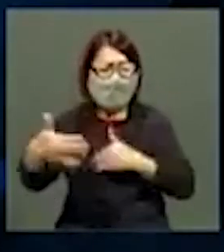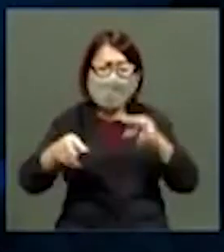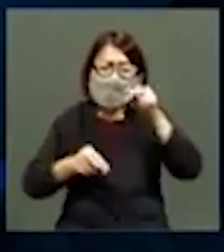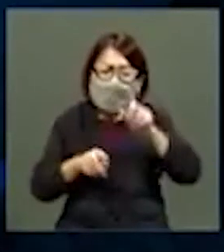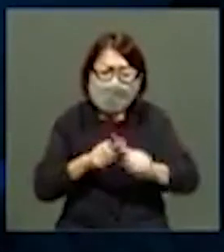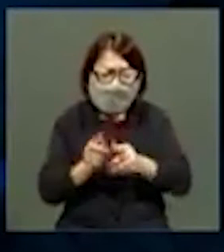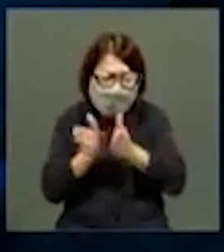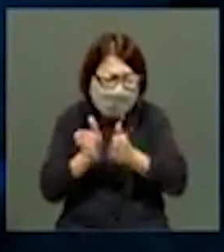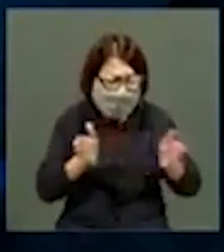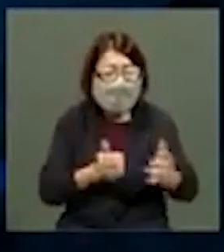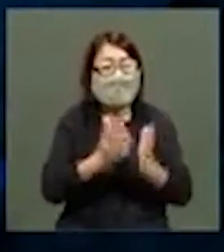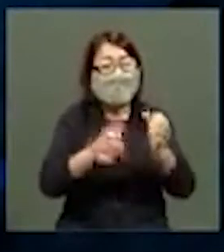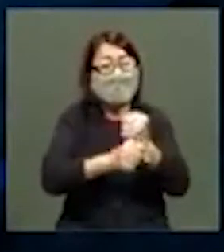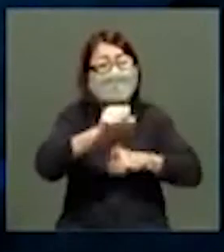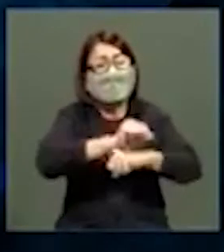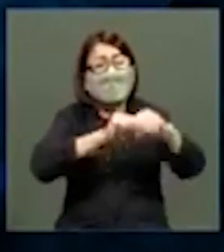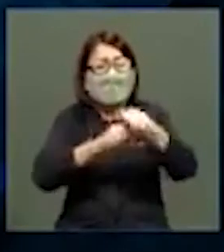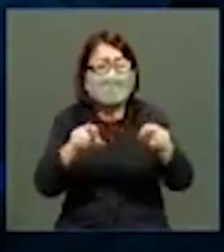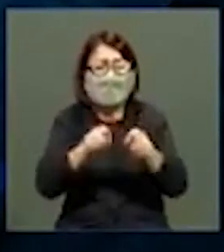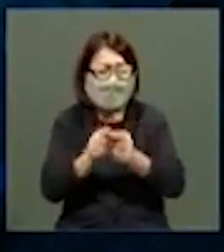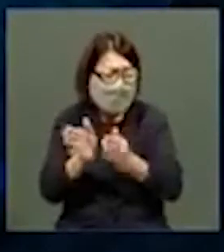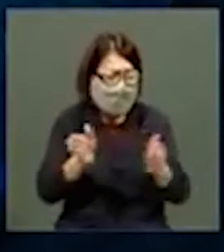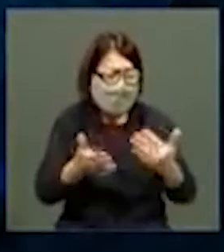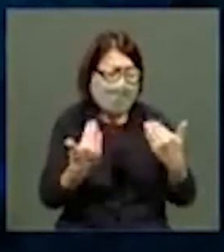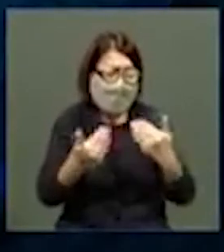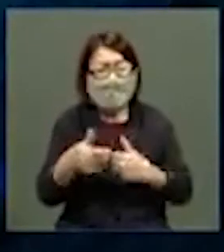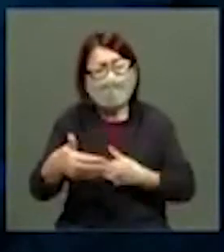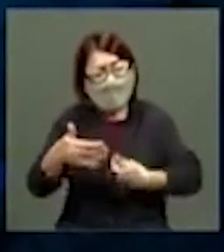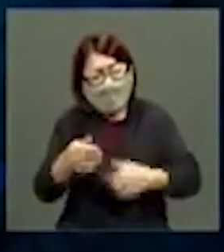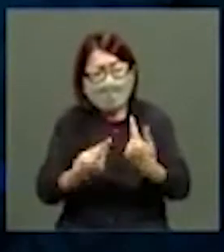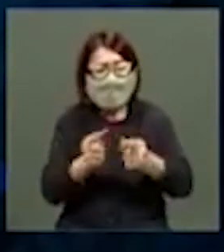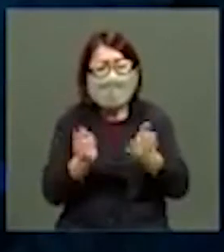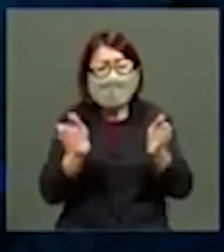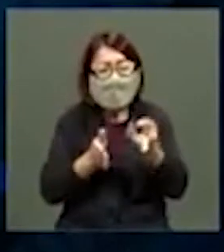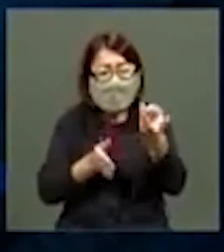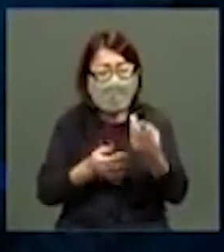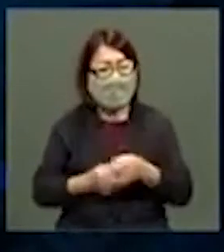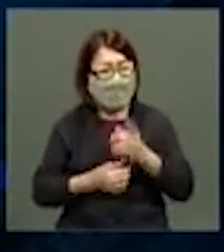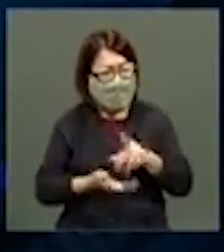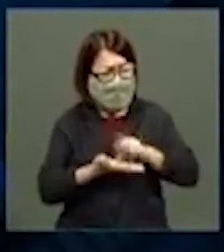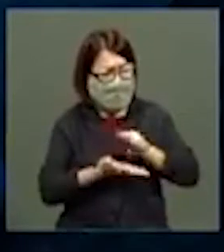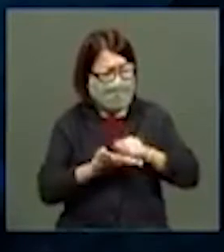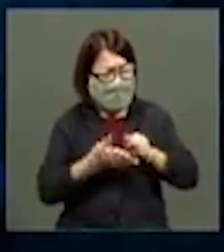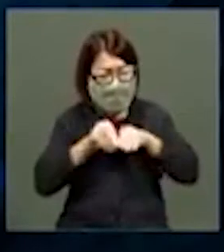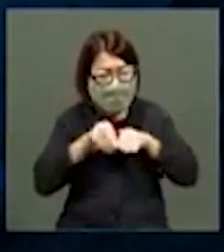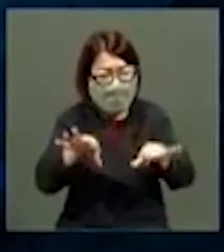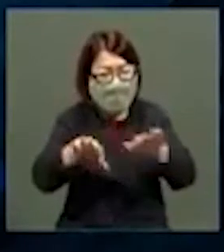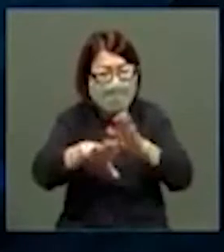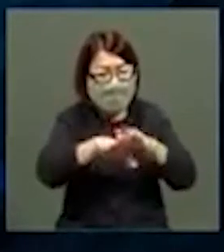ของแคมป์คนงานถ้าเราช่วยกันสอดส่องดูแลจะทำให้มาตรการต่างๆเหล่านี้ดีขึ้นเช่นเ